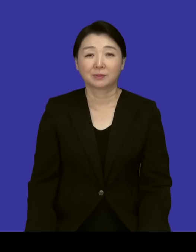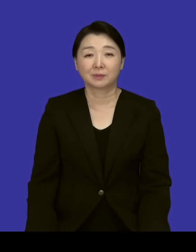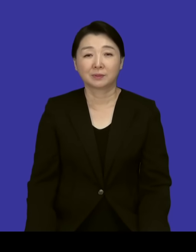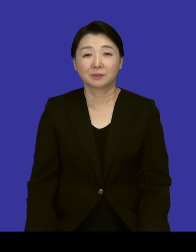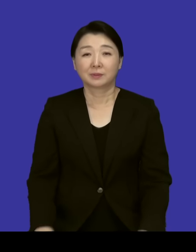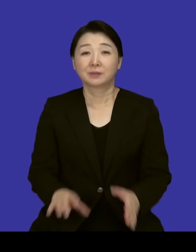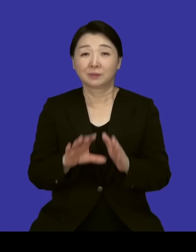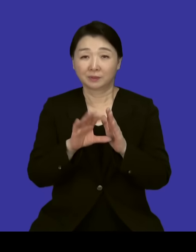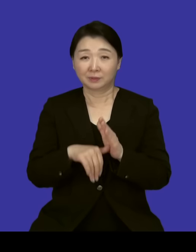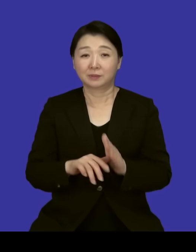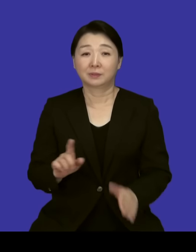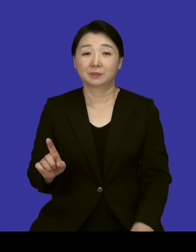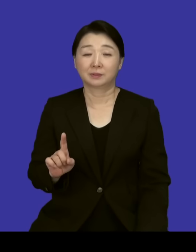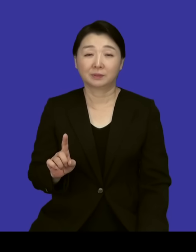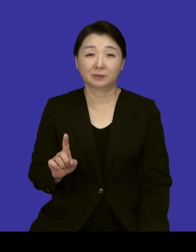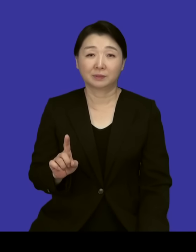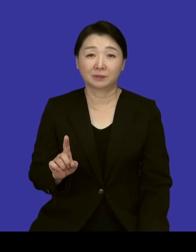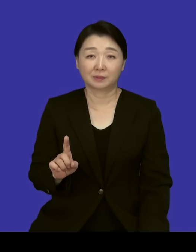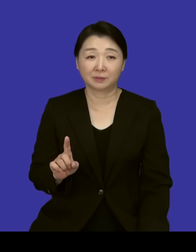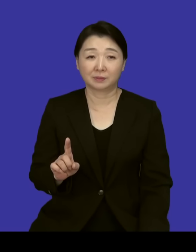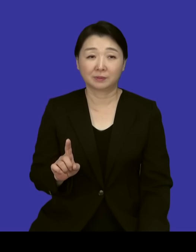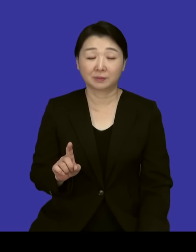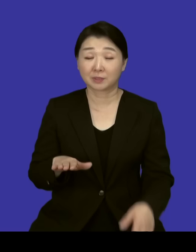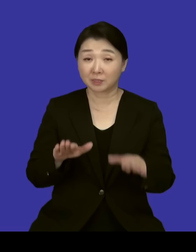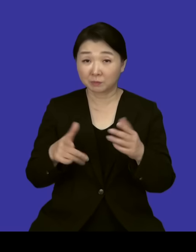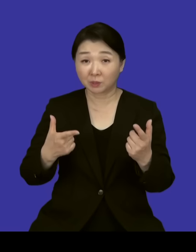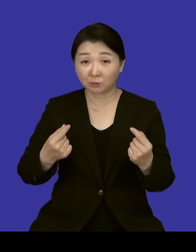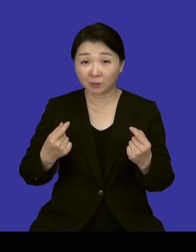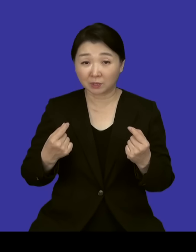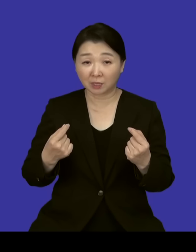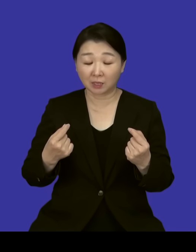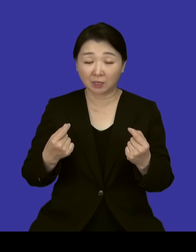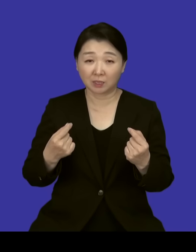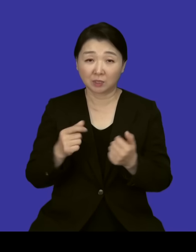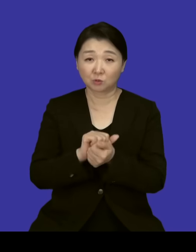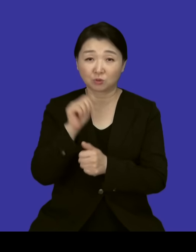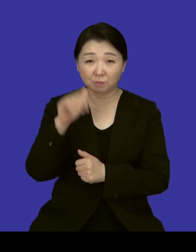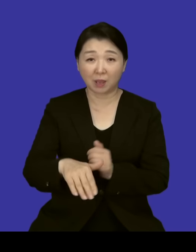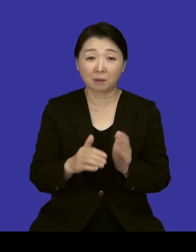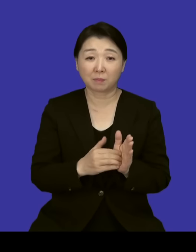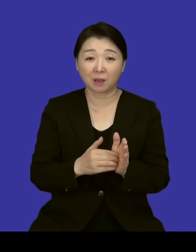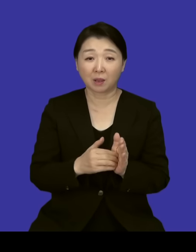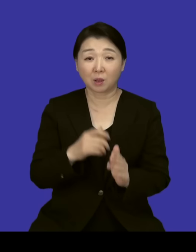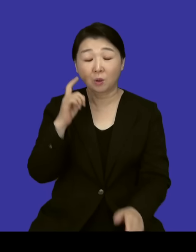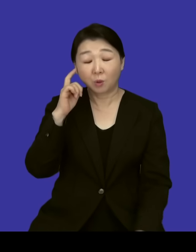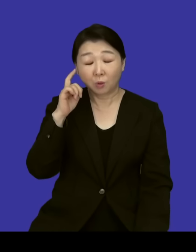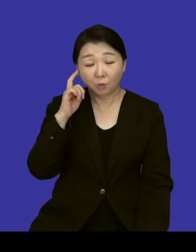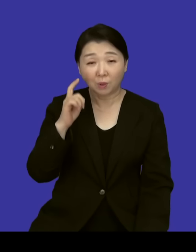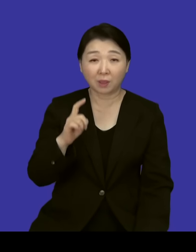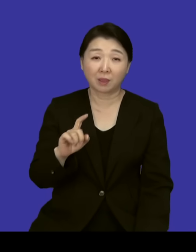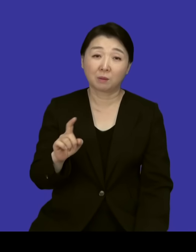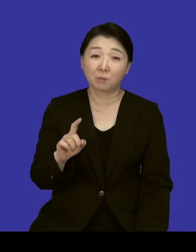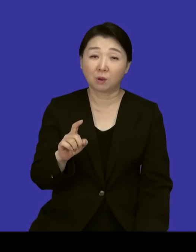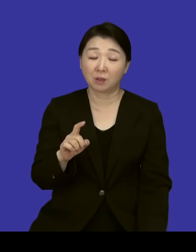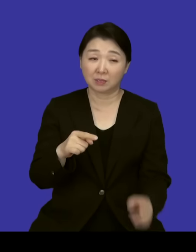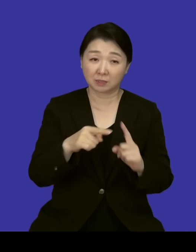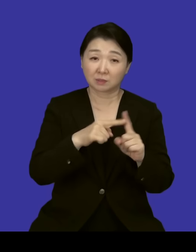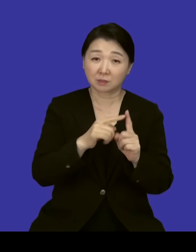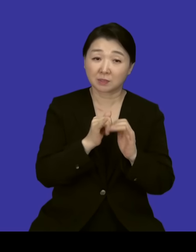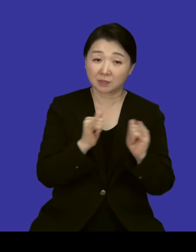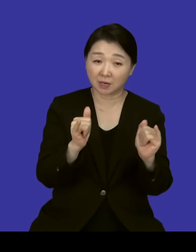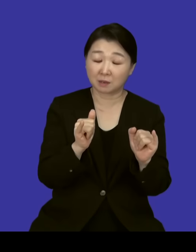그때 당시는 네. 이번에도 마찬가지지만 시장이 폭락하면요. 강세론자가 싹 사라지고